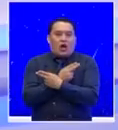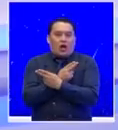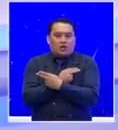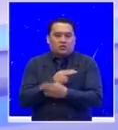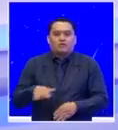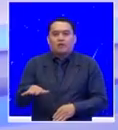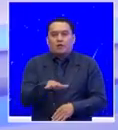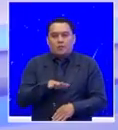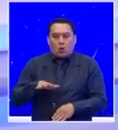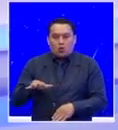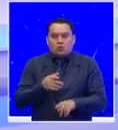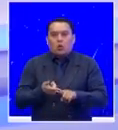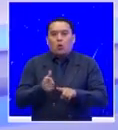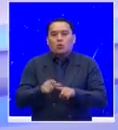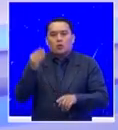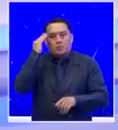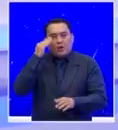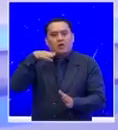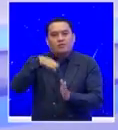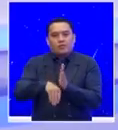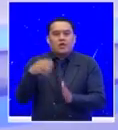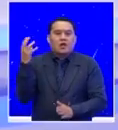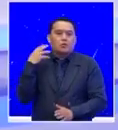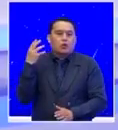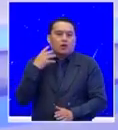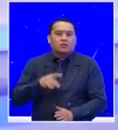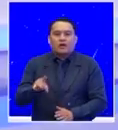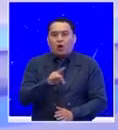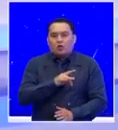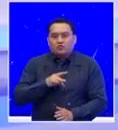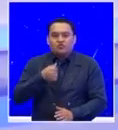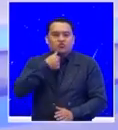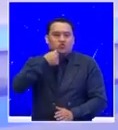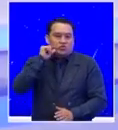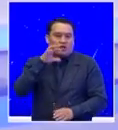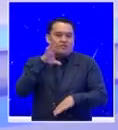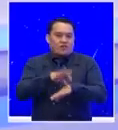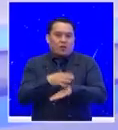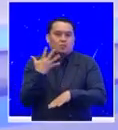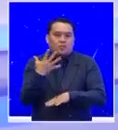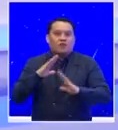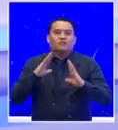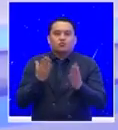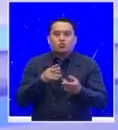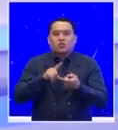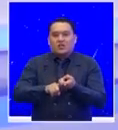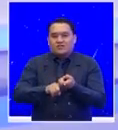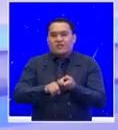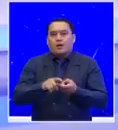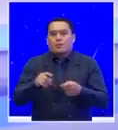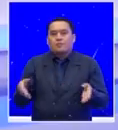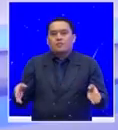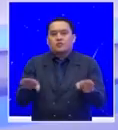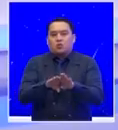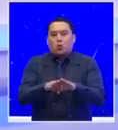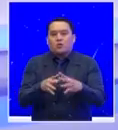дачных массива. Подобная же мера внедрена и в Кербулакском районе, где буквально вчера выявили 5 случаев и на карантин закрыли